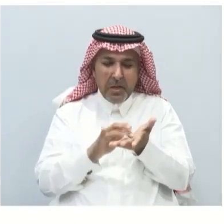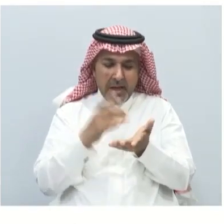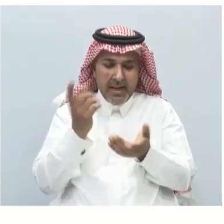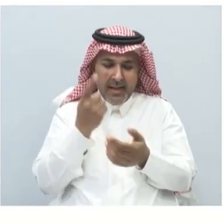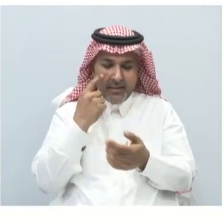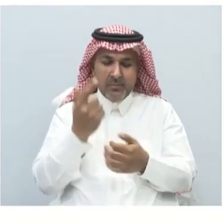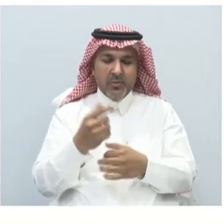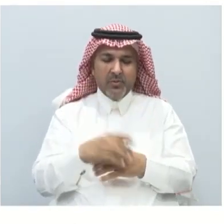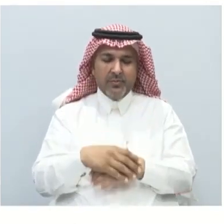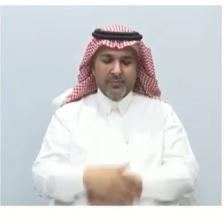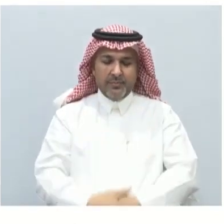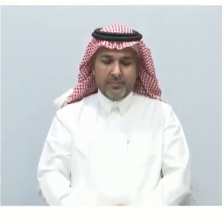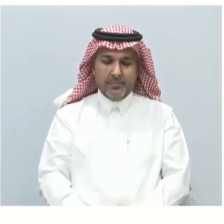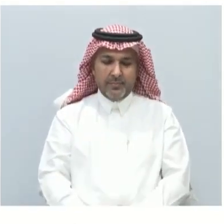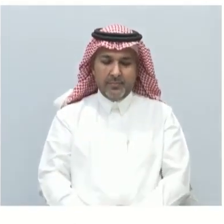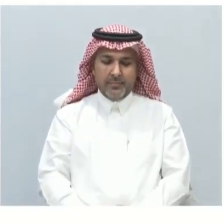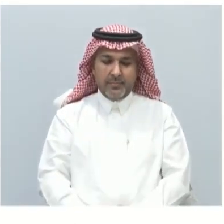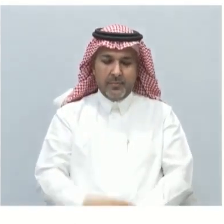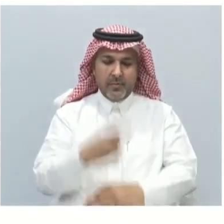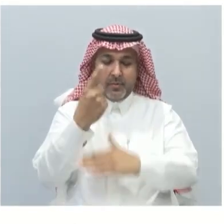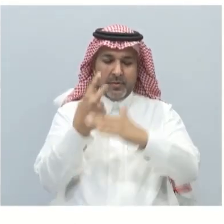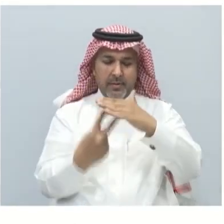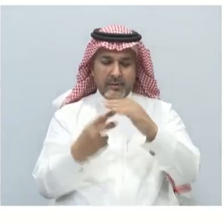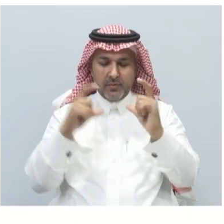بالاله الحاسبه حنقول نصف